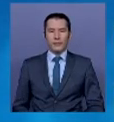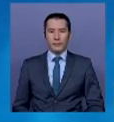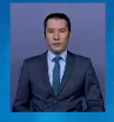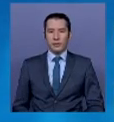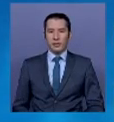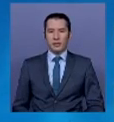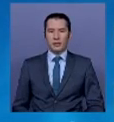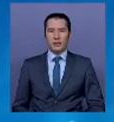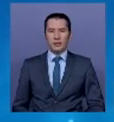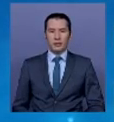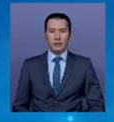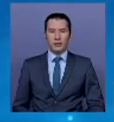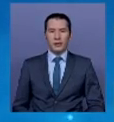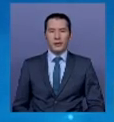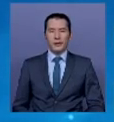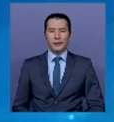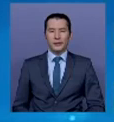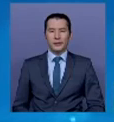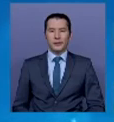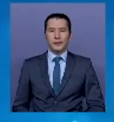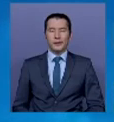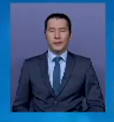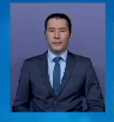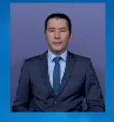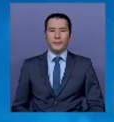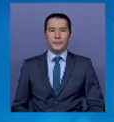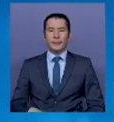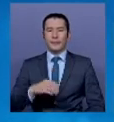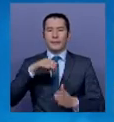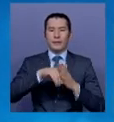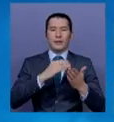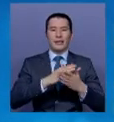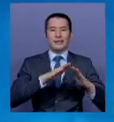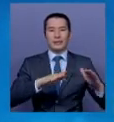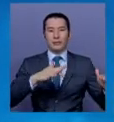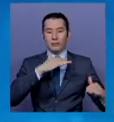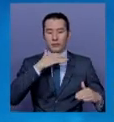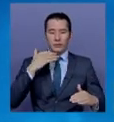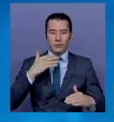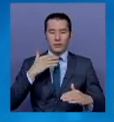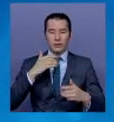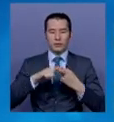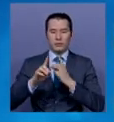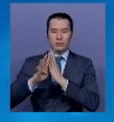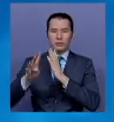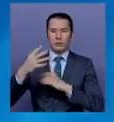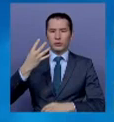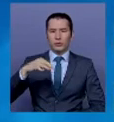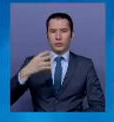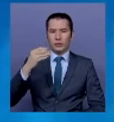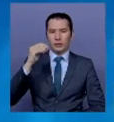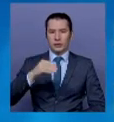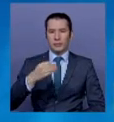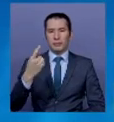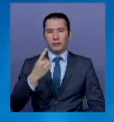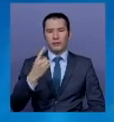келеді. Бұдан бөлек 48 мың көп балалы жанұя бар. Бұл 4 және одан да көп бала асырап отырғандар. Баспана қазір адамдардың кезегінде 44 мың бірінші және екінші